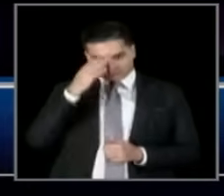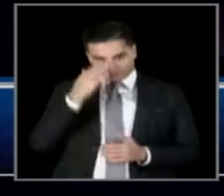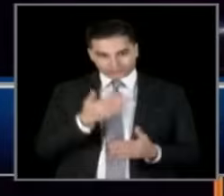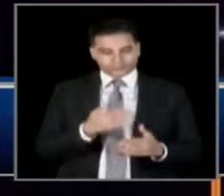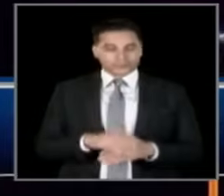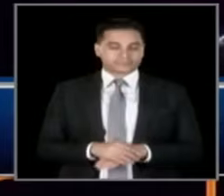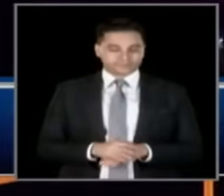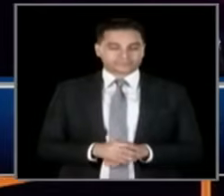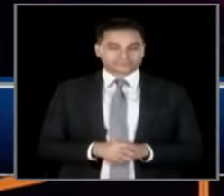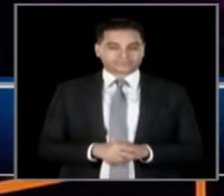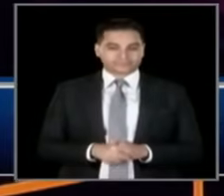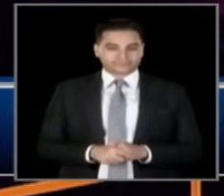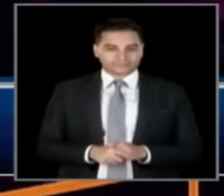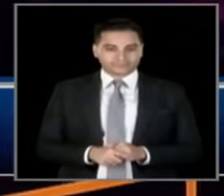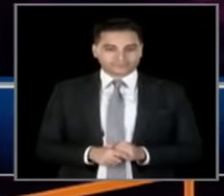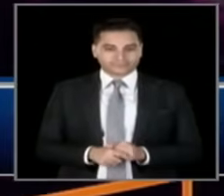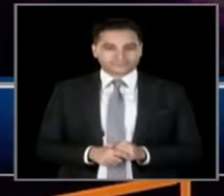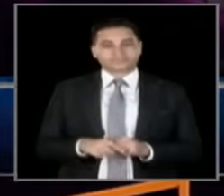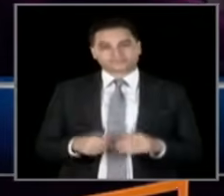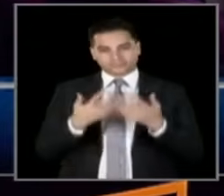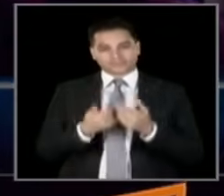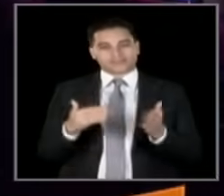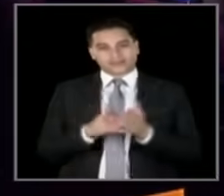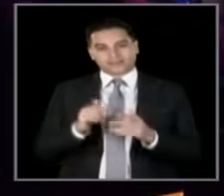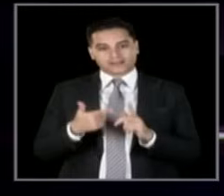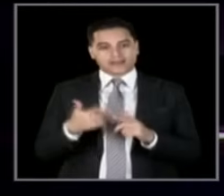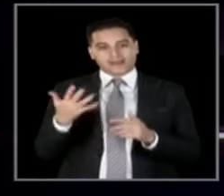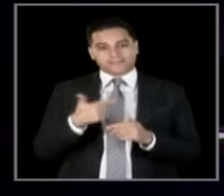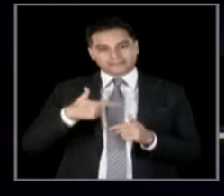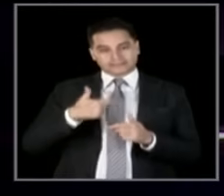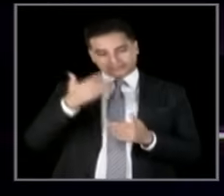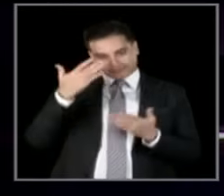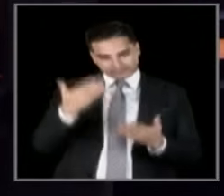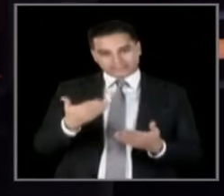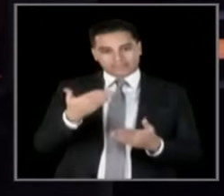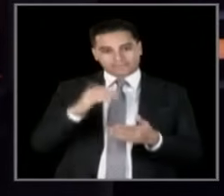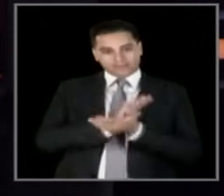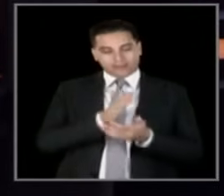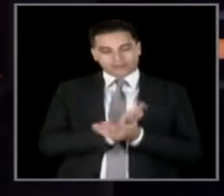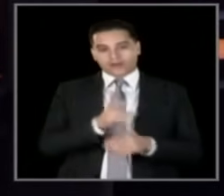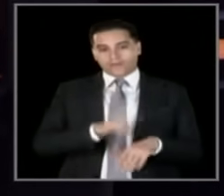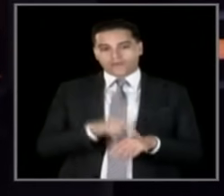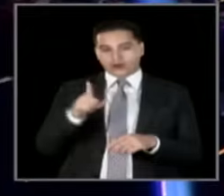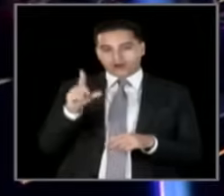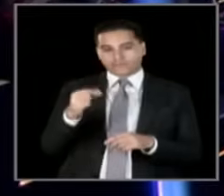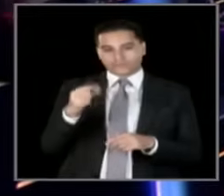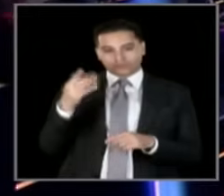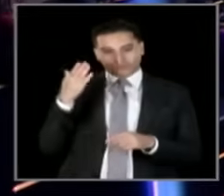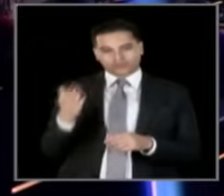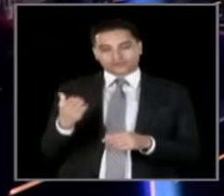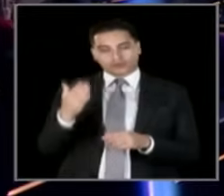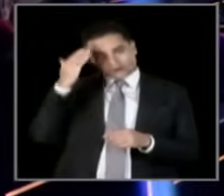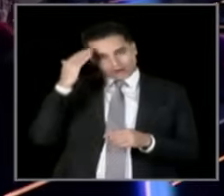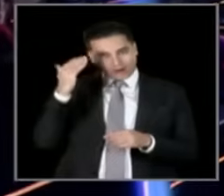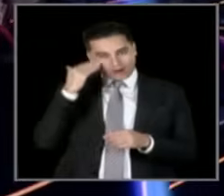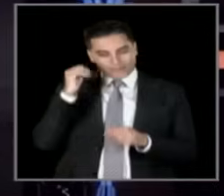كرولوس، اتفضلوا. النتيجه في نهايه الفقره 60 الرفع طنطا الغربيه، 15